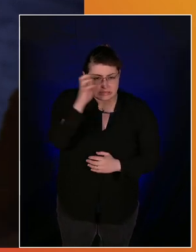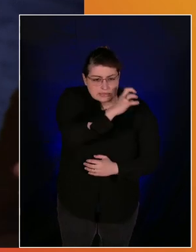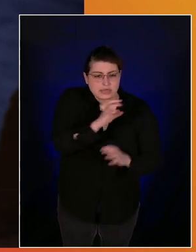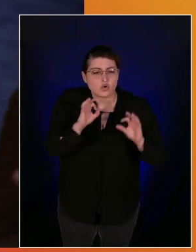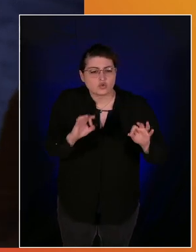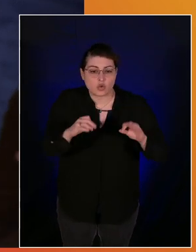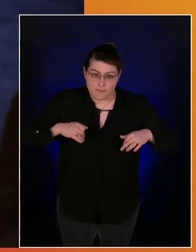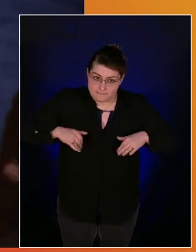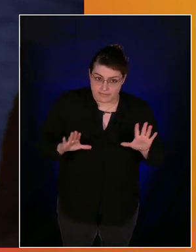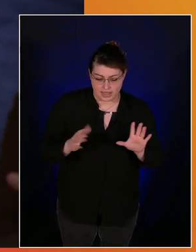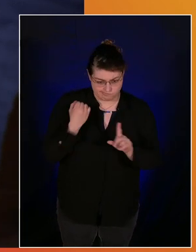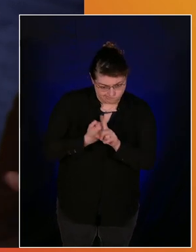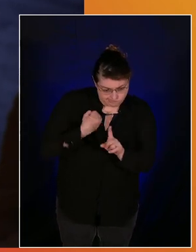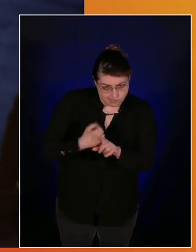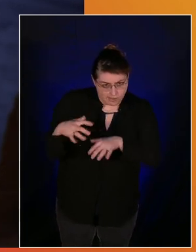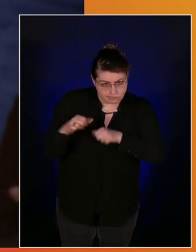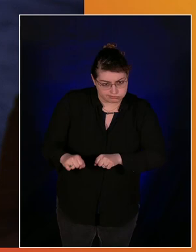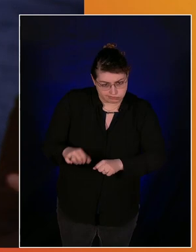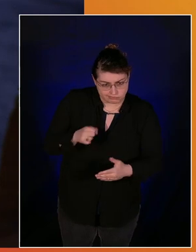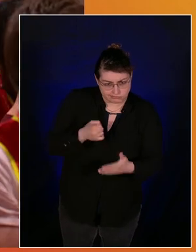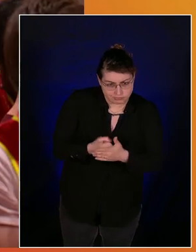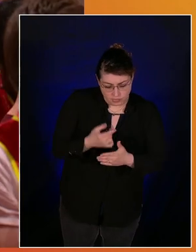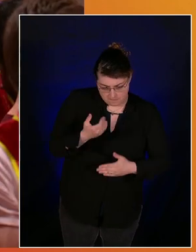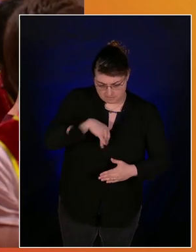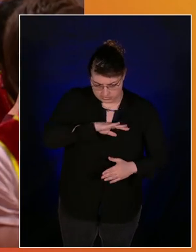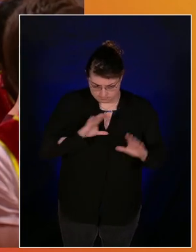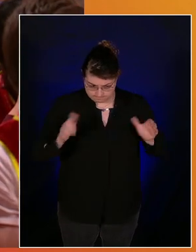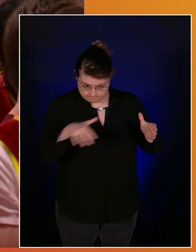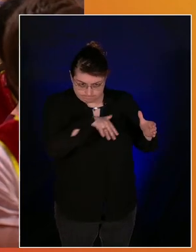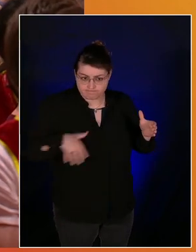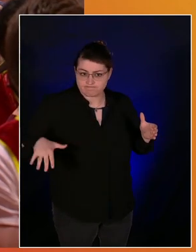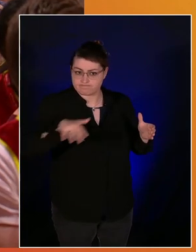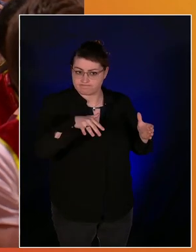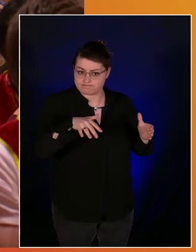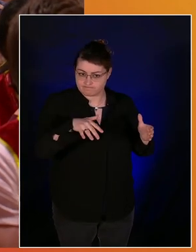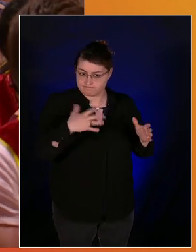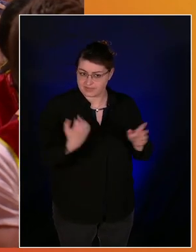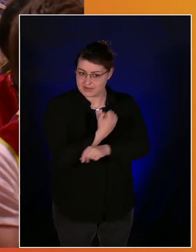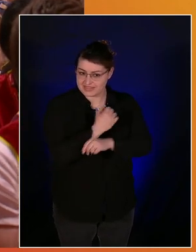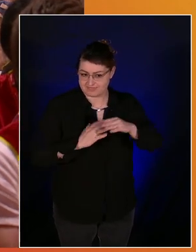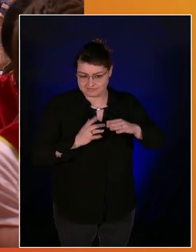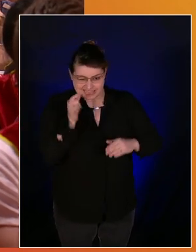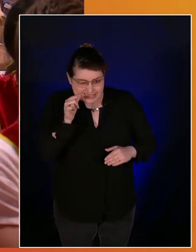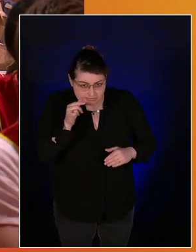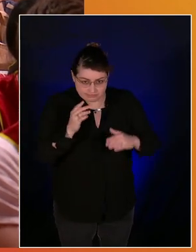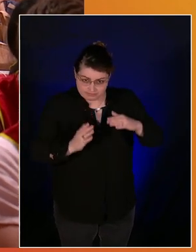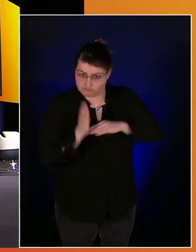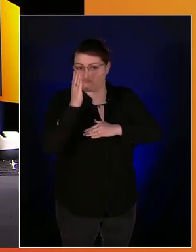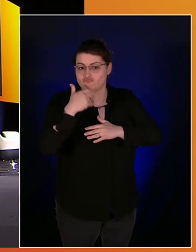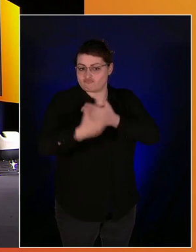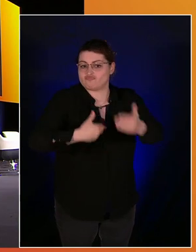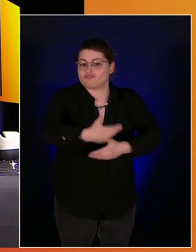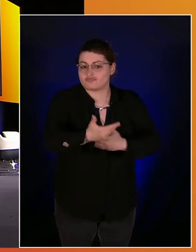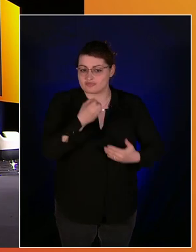on a su, par notre sens des responsabilités collectives, surpasser les difficultés,